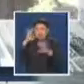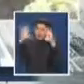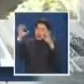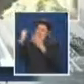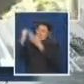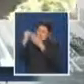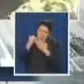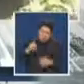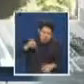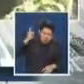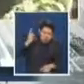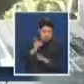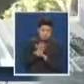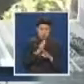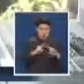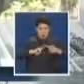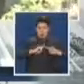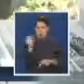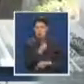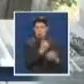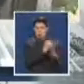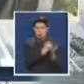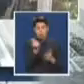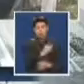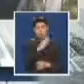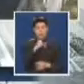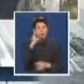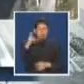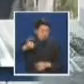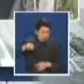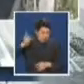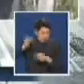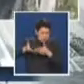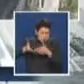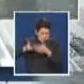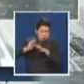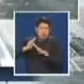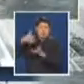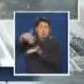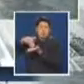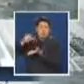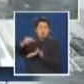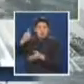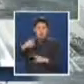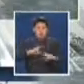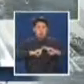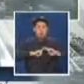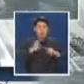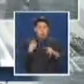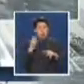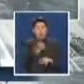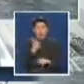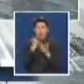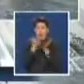ช้าโดยเปรียบเทียบกับภาคเอกชนอย่างเช่นว่ากว่าจะตั้งศูนย์คชอ.ขึ้นมาเนี่ยคือภาคเอกชนเขาระดมเงินระด